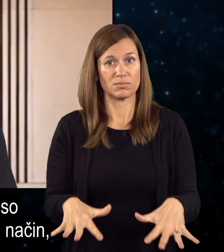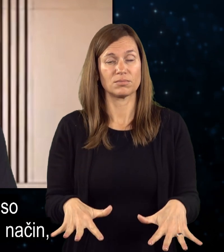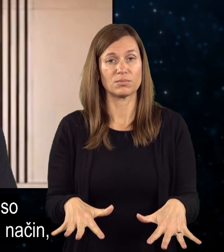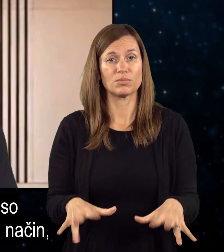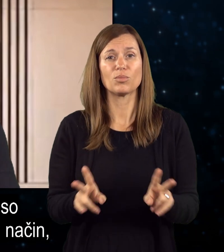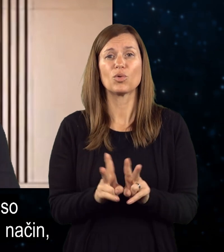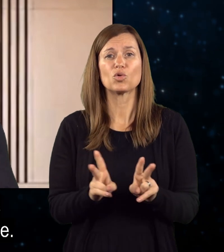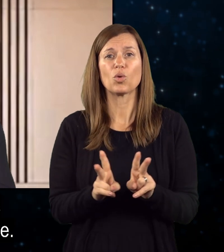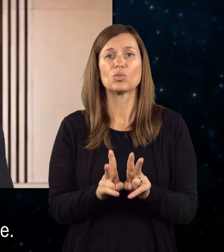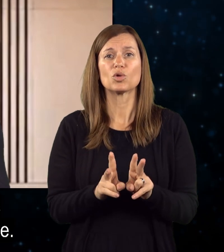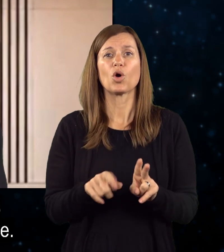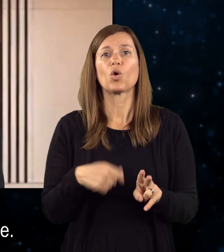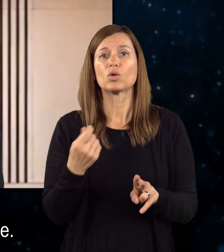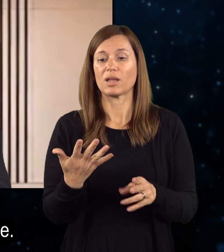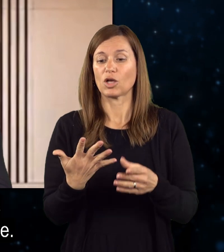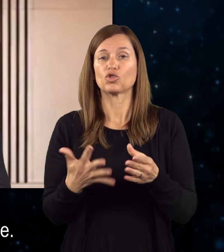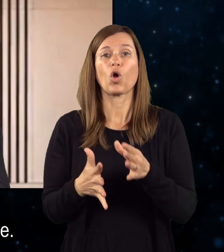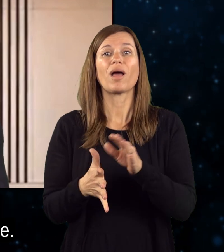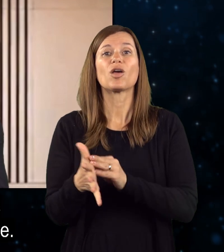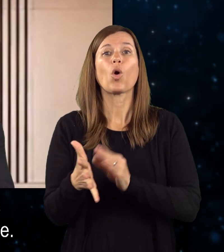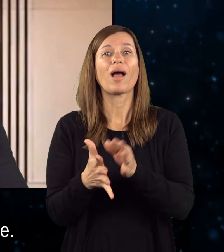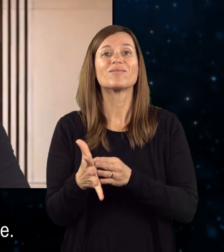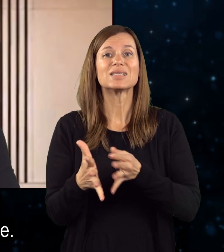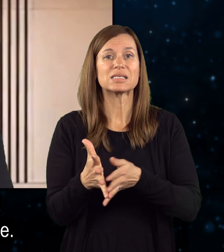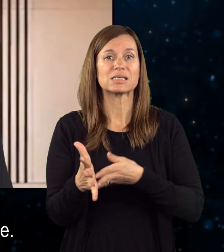na podoben način, kot da daješ roko v rokavice.